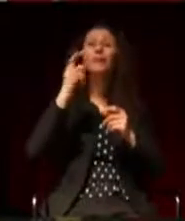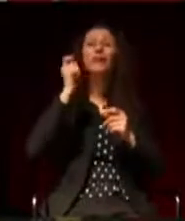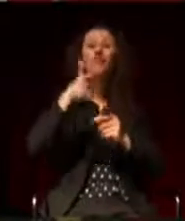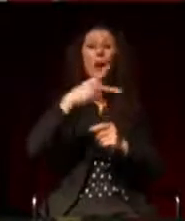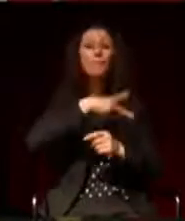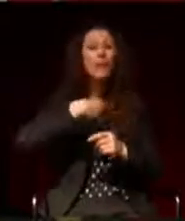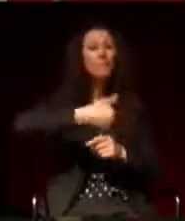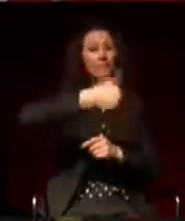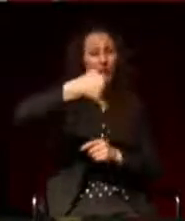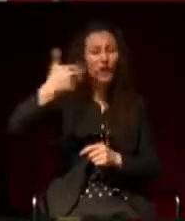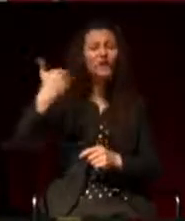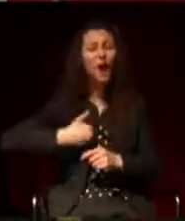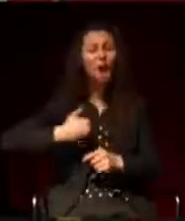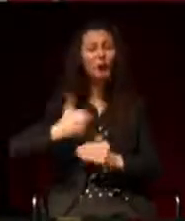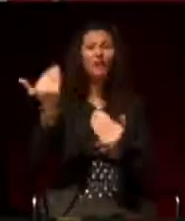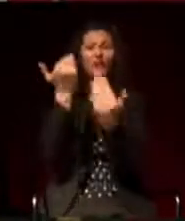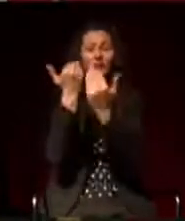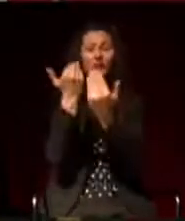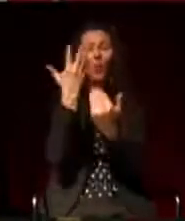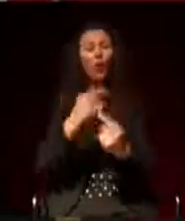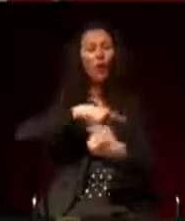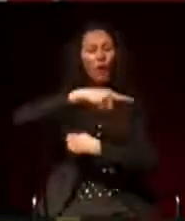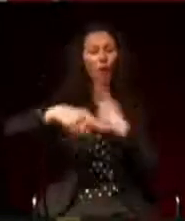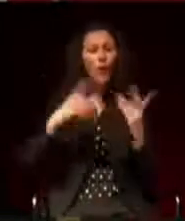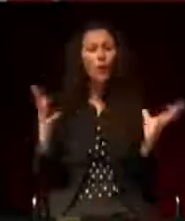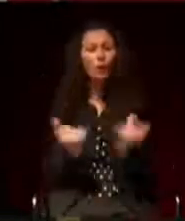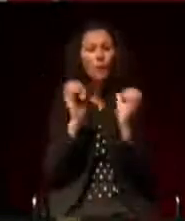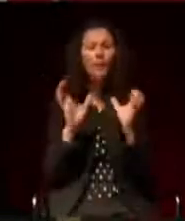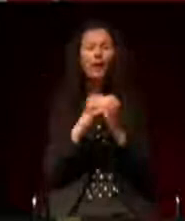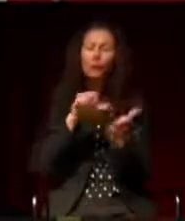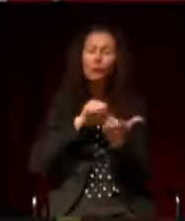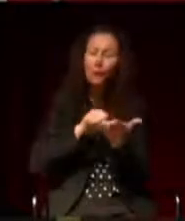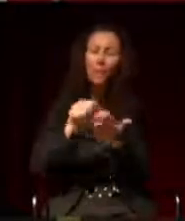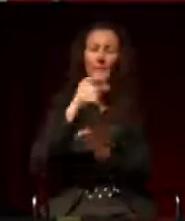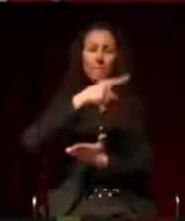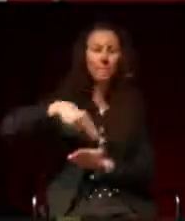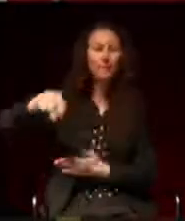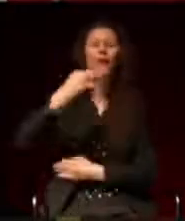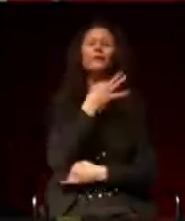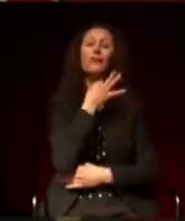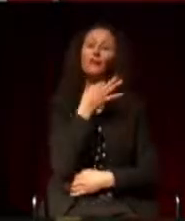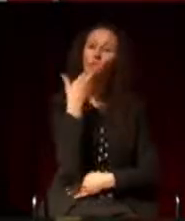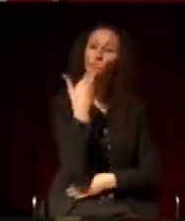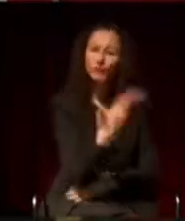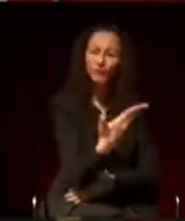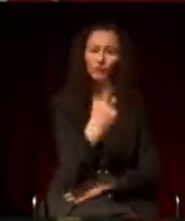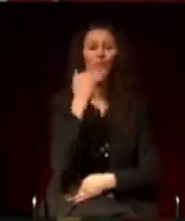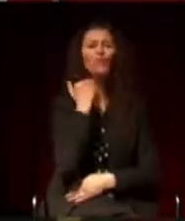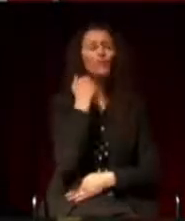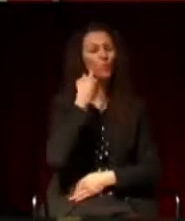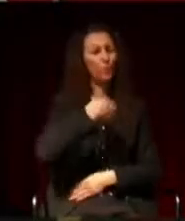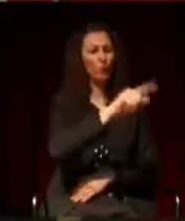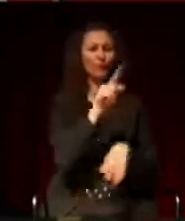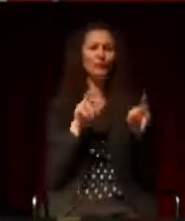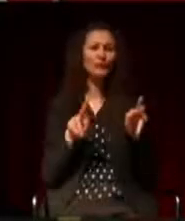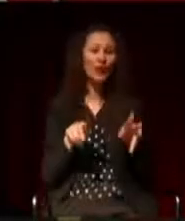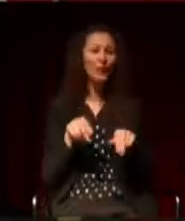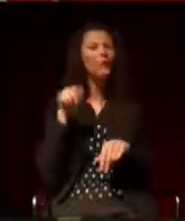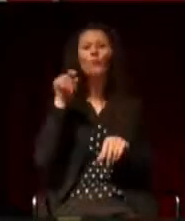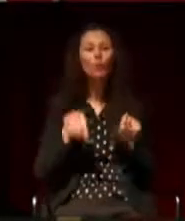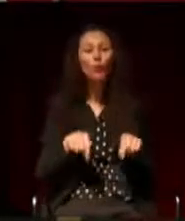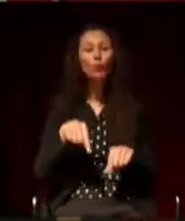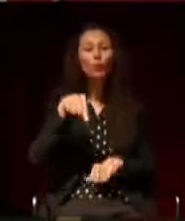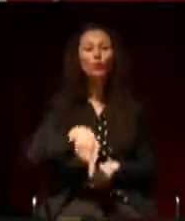başkanlarımıza, kamudan bize destek sunan arama kurtarma ekiplerinin tamamına teşekkürlerimizi sunmayı bir borç biliyoruz.